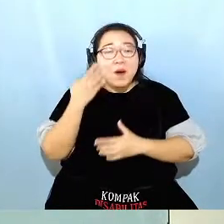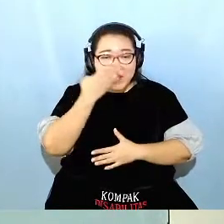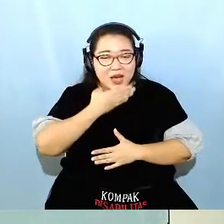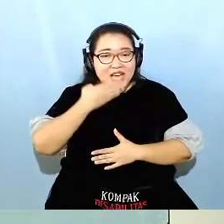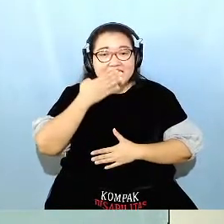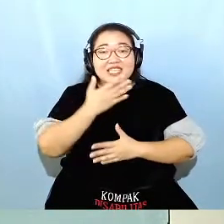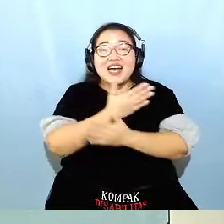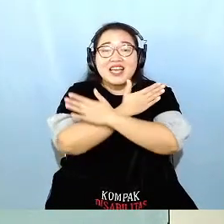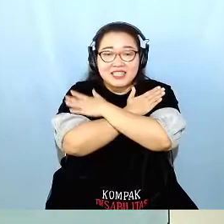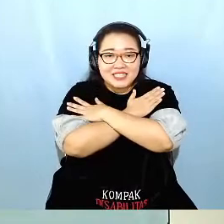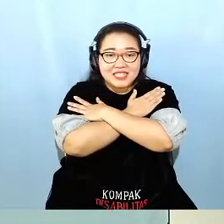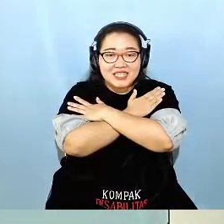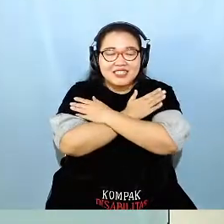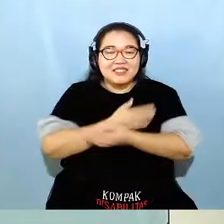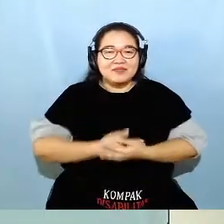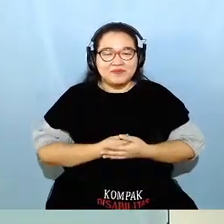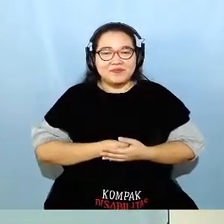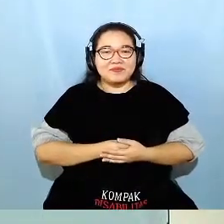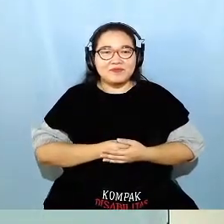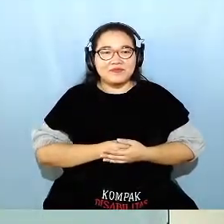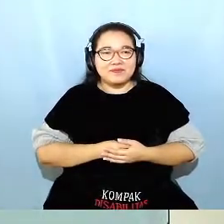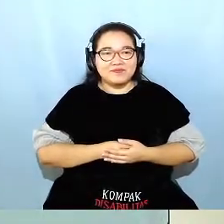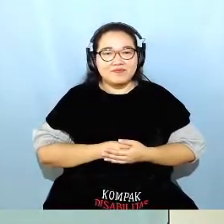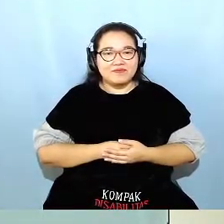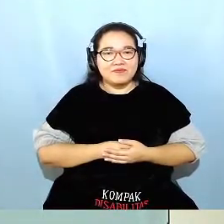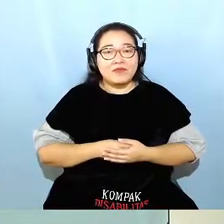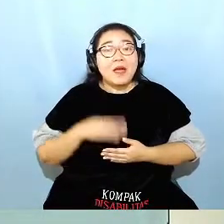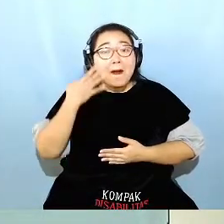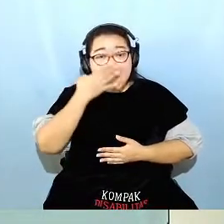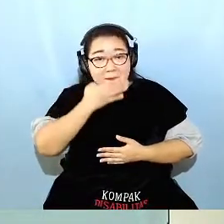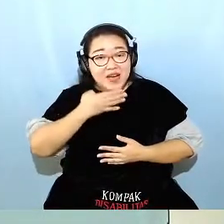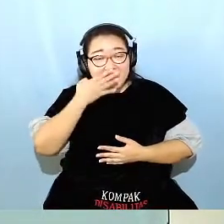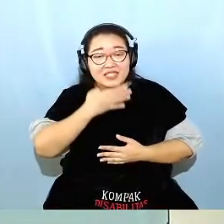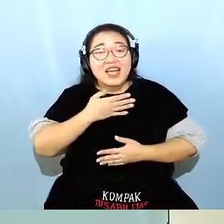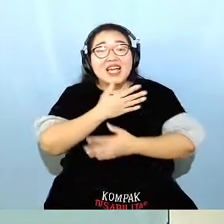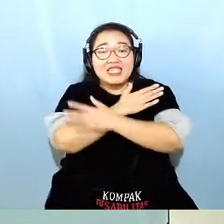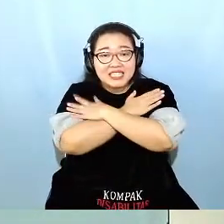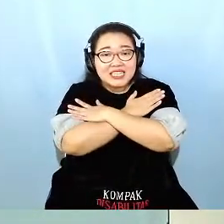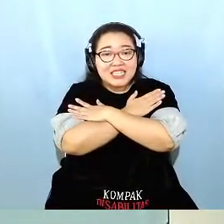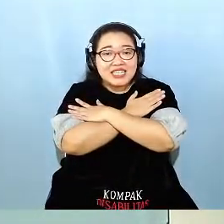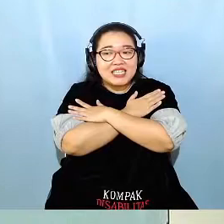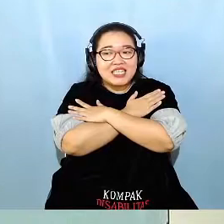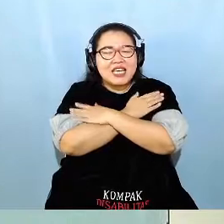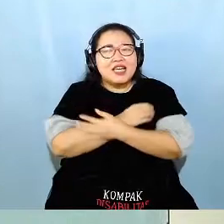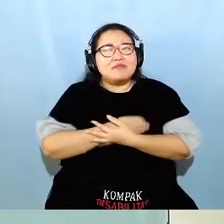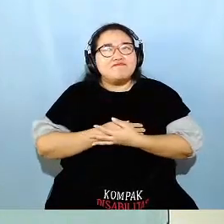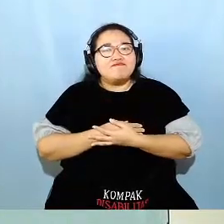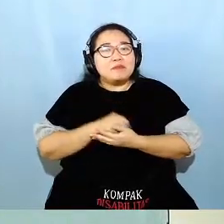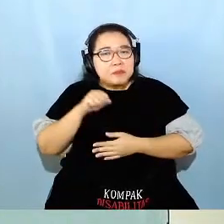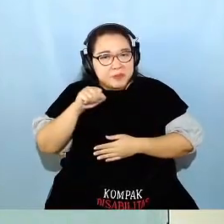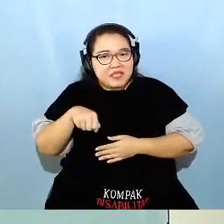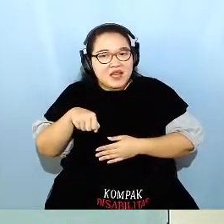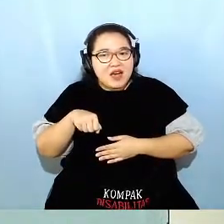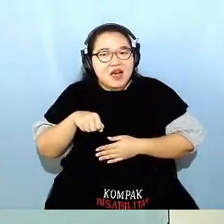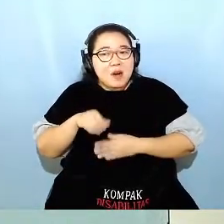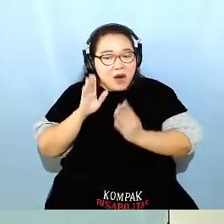cinta. Dan ini bisa mengatasi permasalahan-permasalahan yang memang kadang-kadang betul